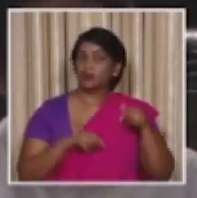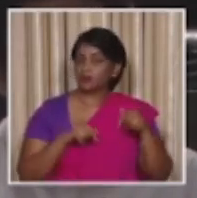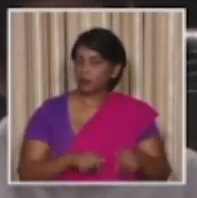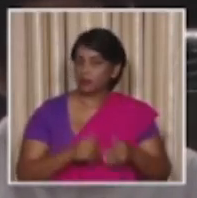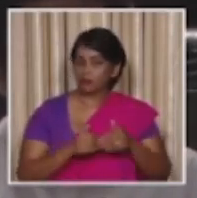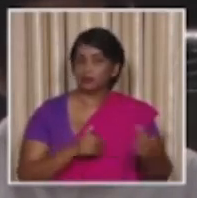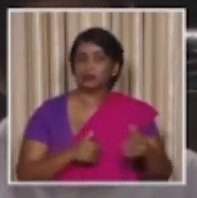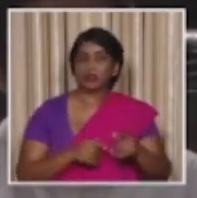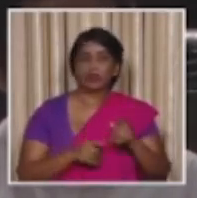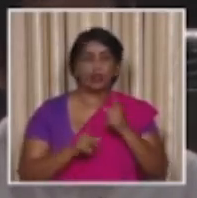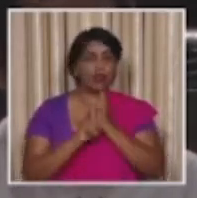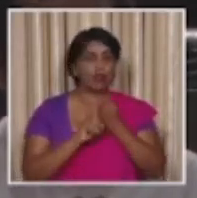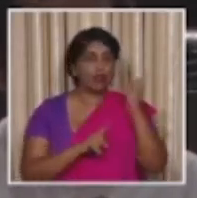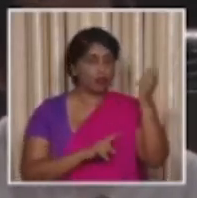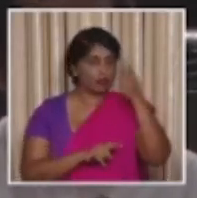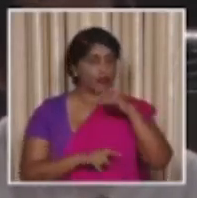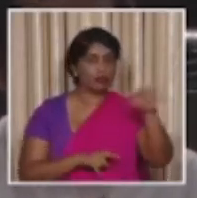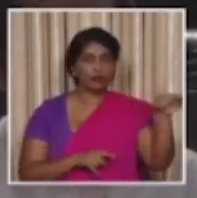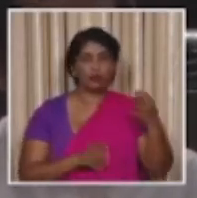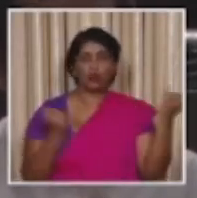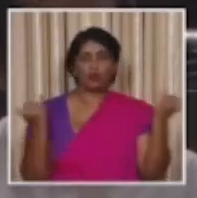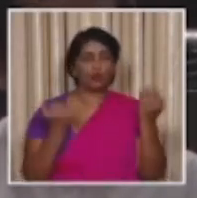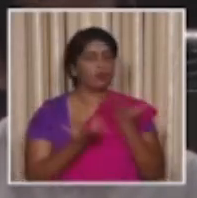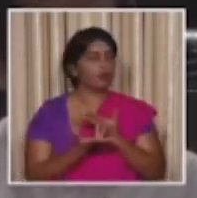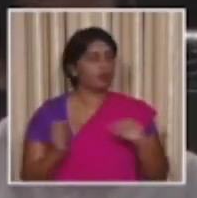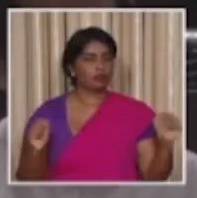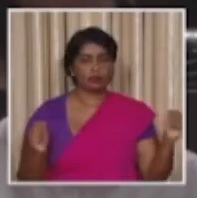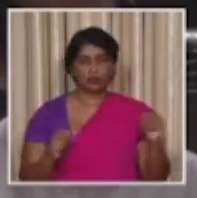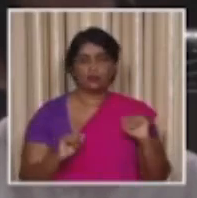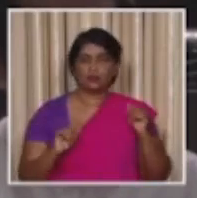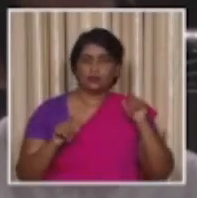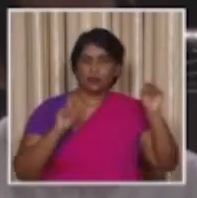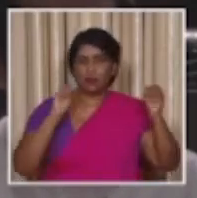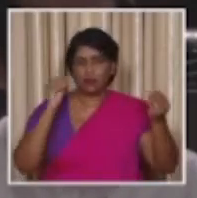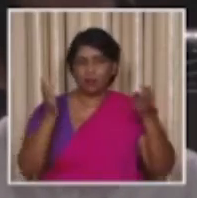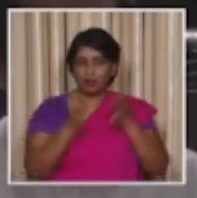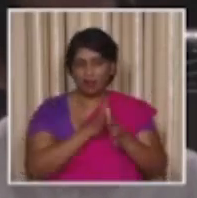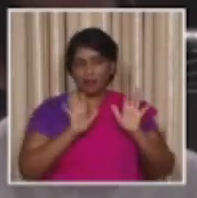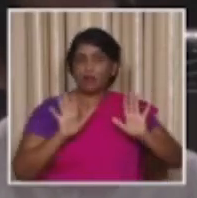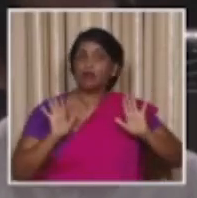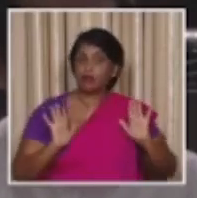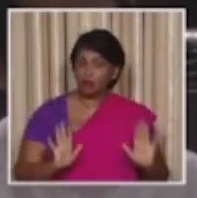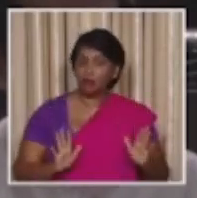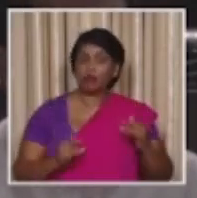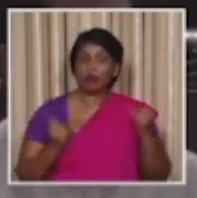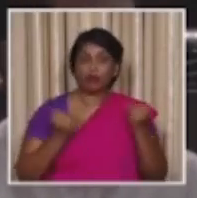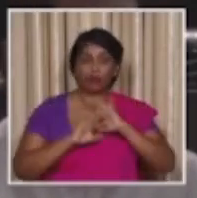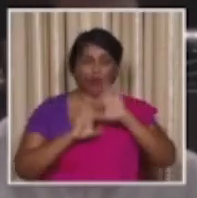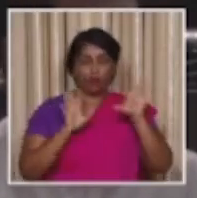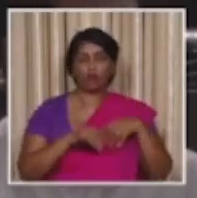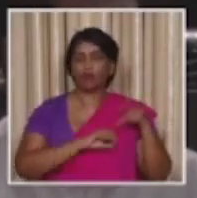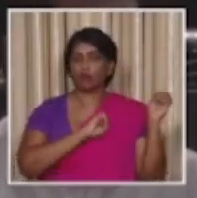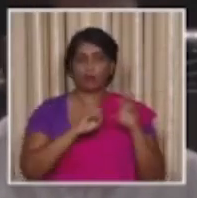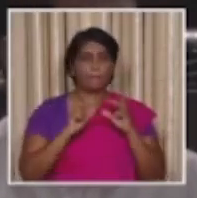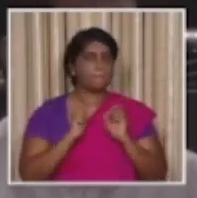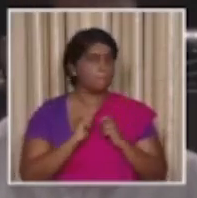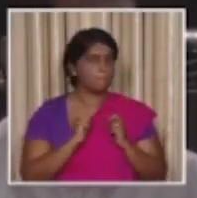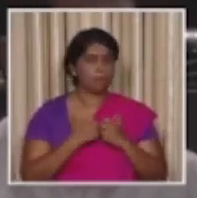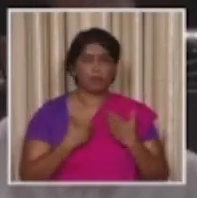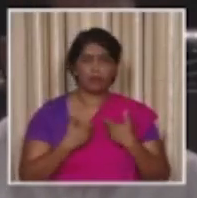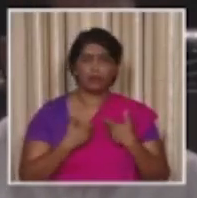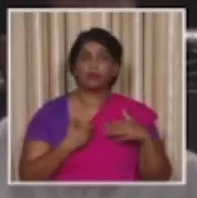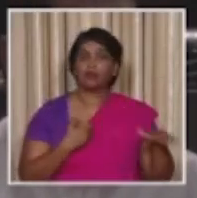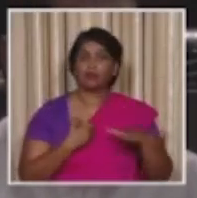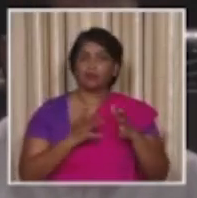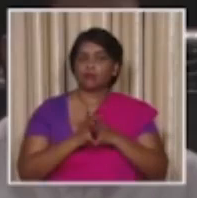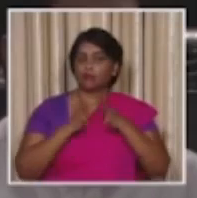වෙනකොට මේ කඩුවෙල ප්‍රදේශයේ කොහෙවත් කුළු නැහැ. සමහර තැන්වල යම් අඩුපාඩු තියෙනවා. නමුත් මේ කුරු ටික අපිට ප්‍රශ්නයක් නෙමෙයි. අපි මේ අංගණය